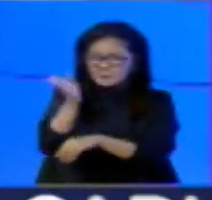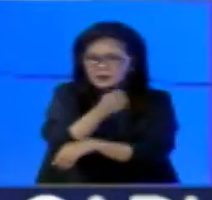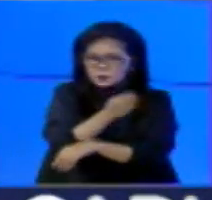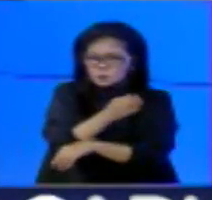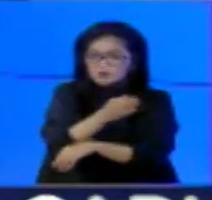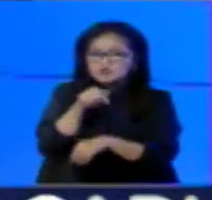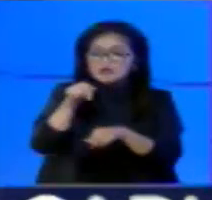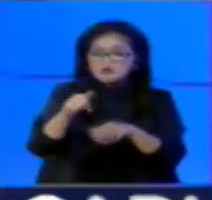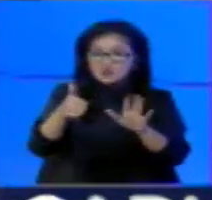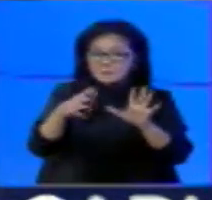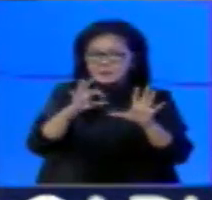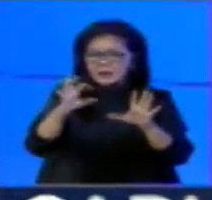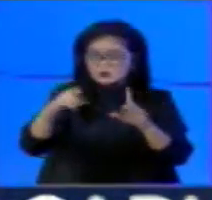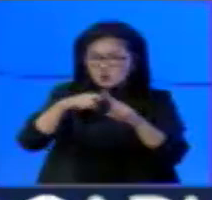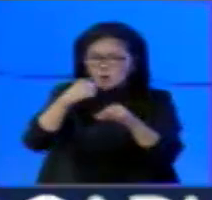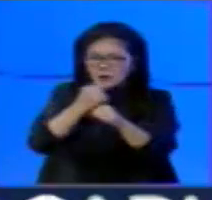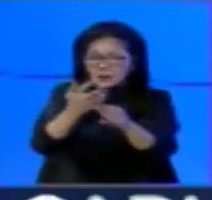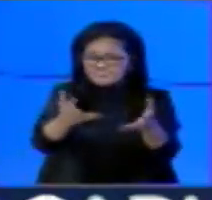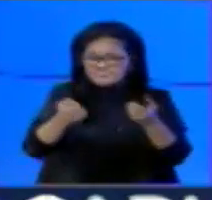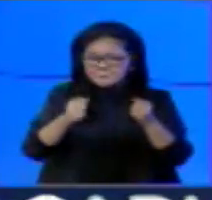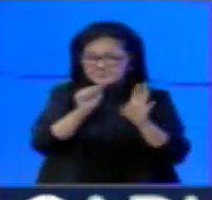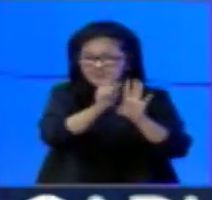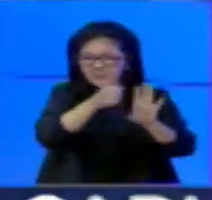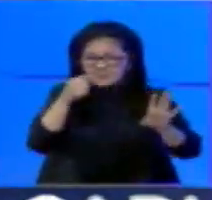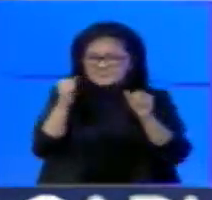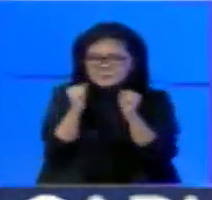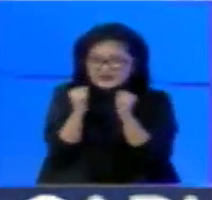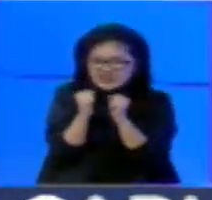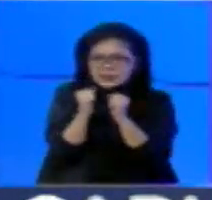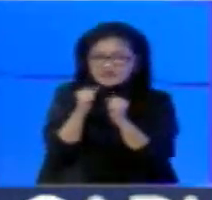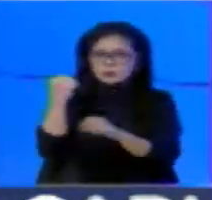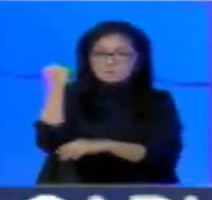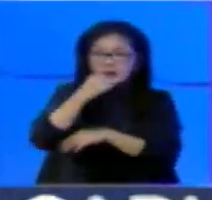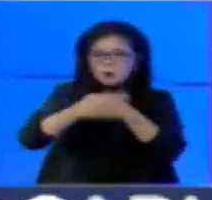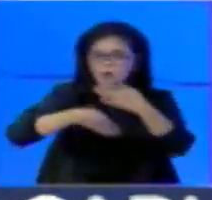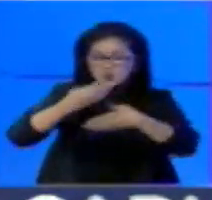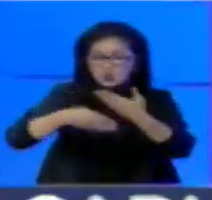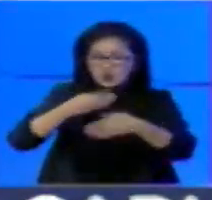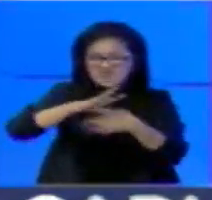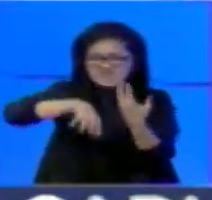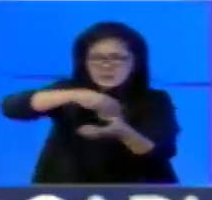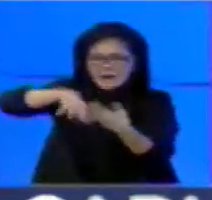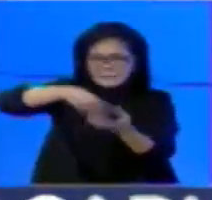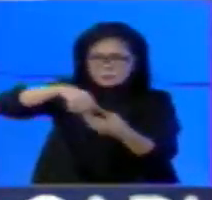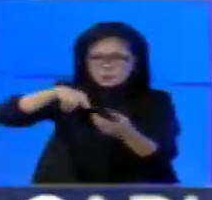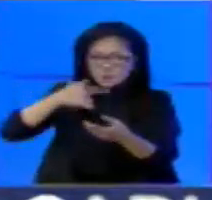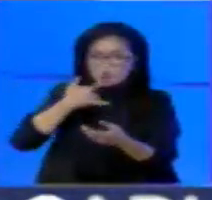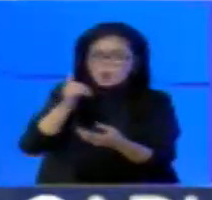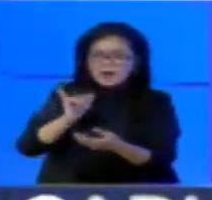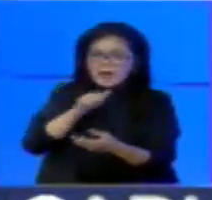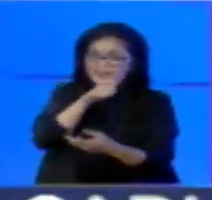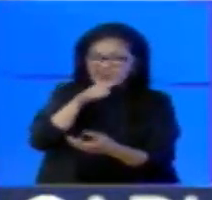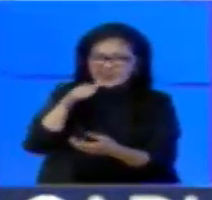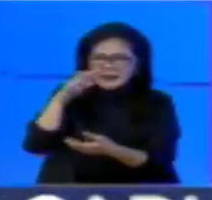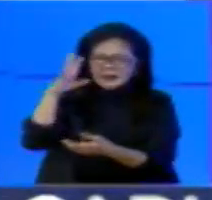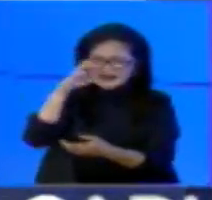daging siap edar di lemari pendingin. Oleh pelaku, daging babi diolah dengan campuran agar berwarna merah pucat. Daging babi mirip daging